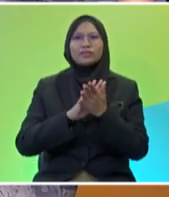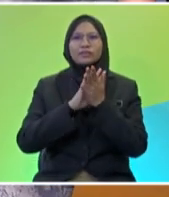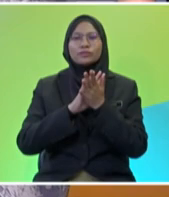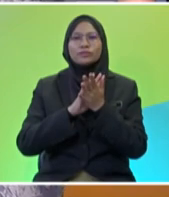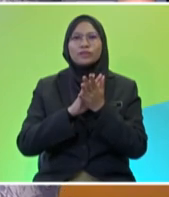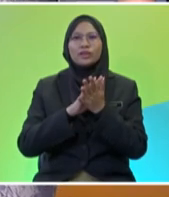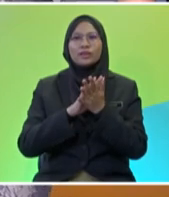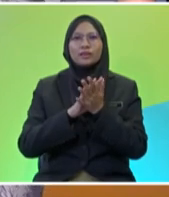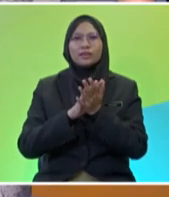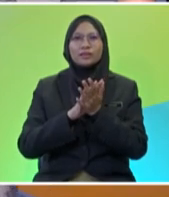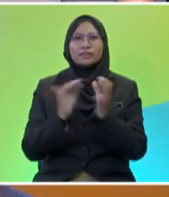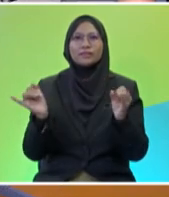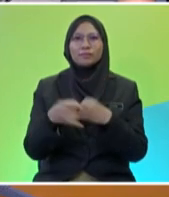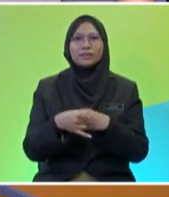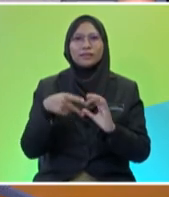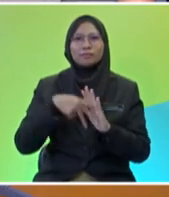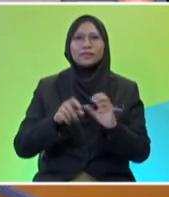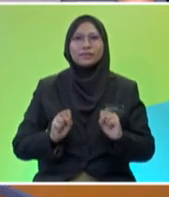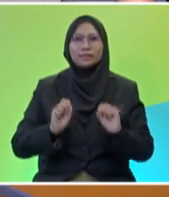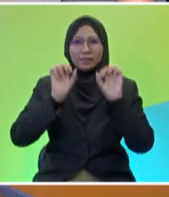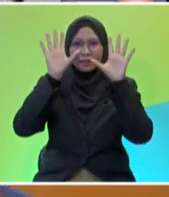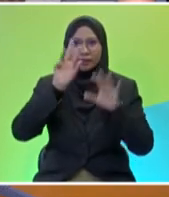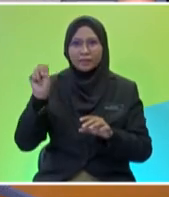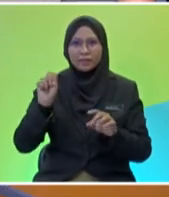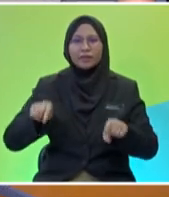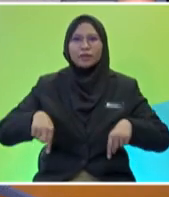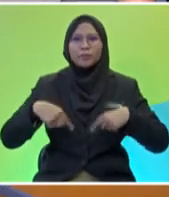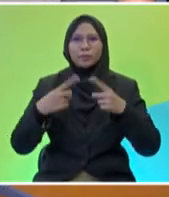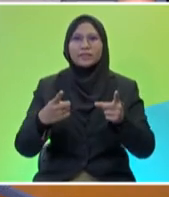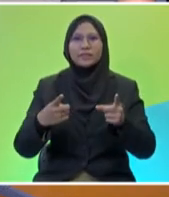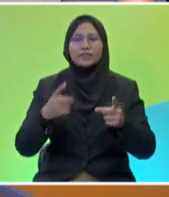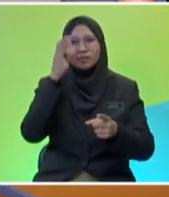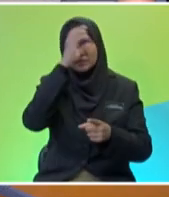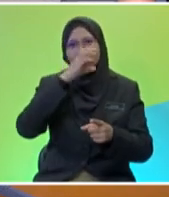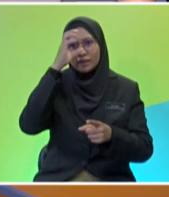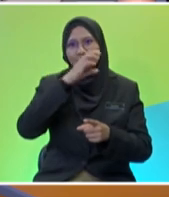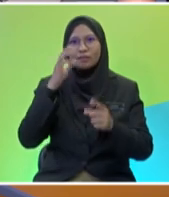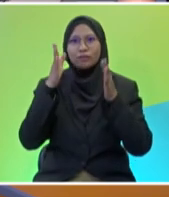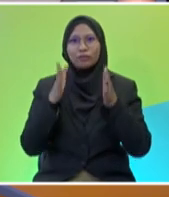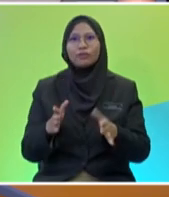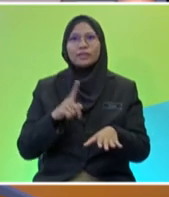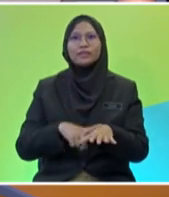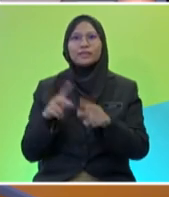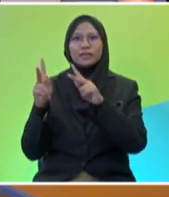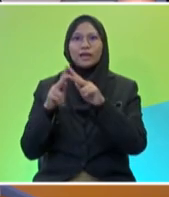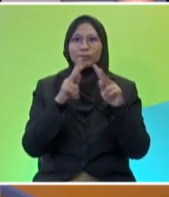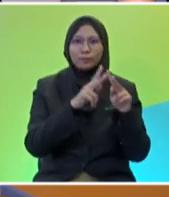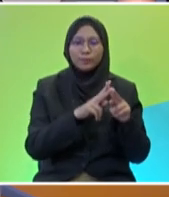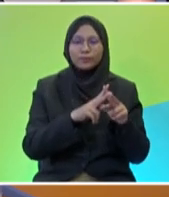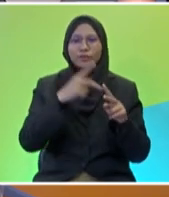mereka ini mendekati masyarakat 2 bando untuk memberikan pendadahan awal